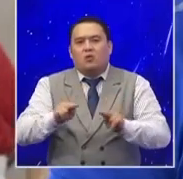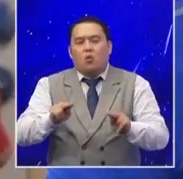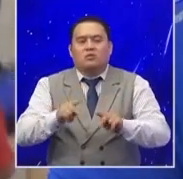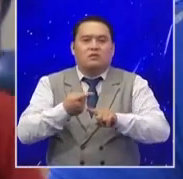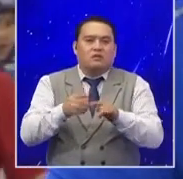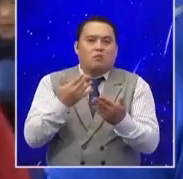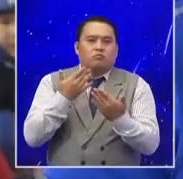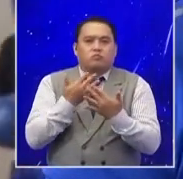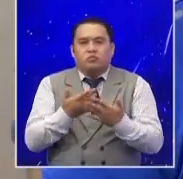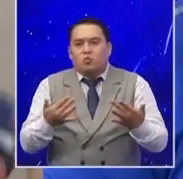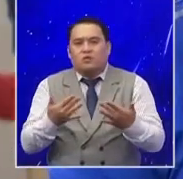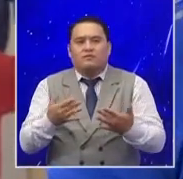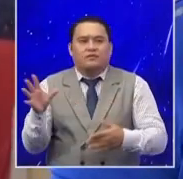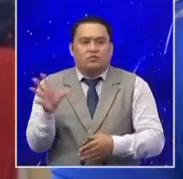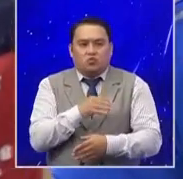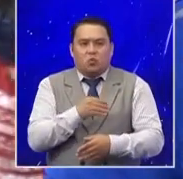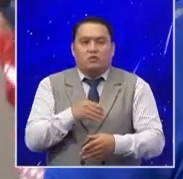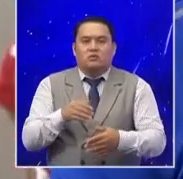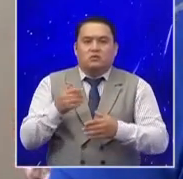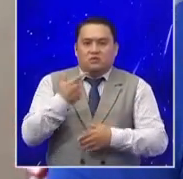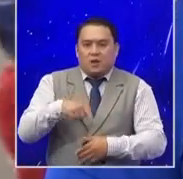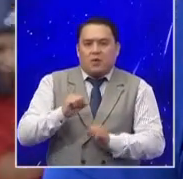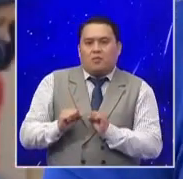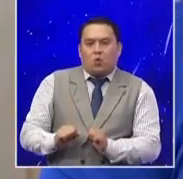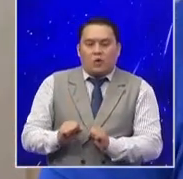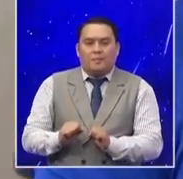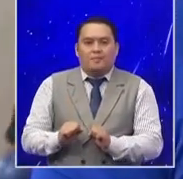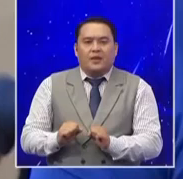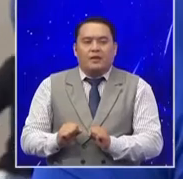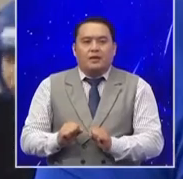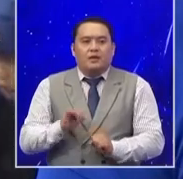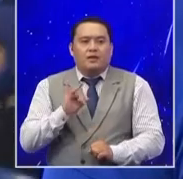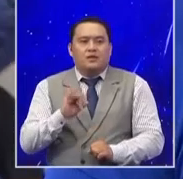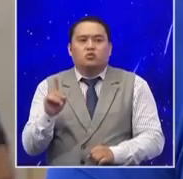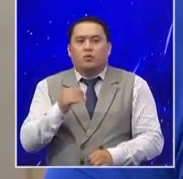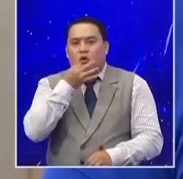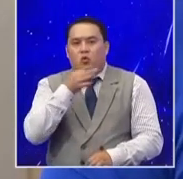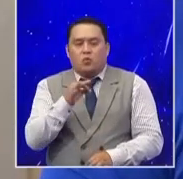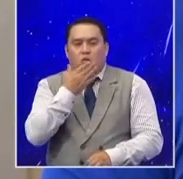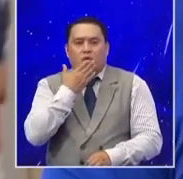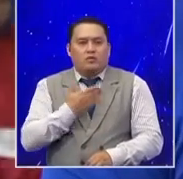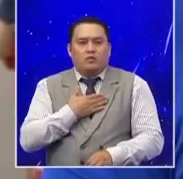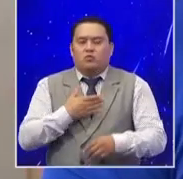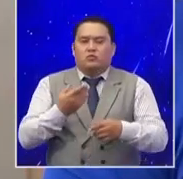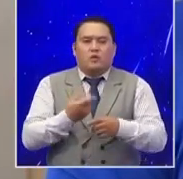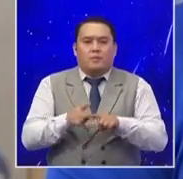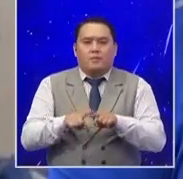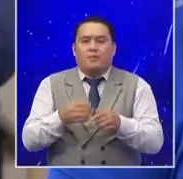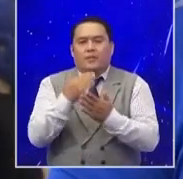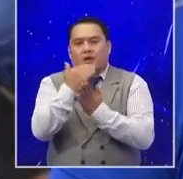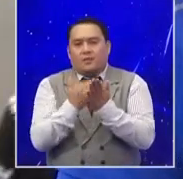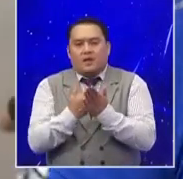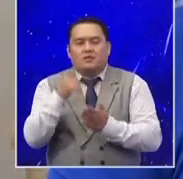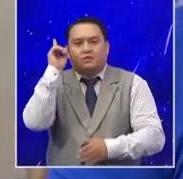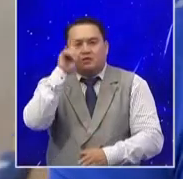выступать против ножа, против пистолета идет самооборона. То есть, что любовь к родине также, чтобы они